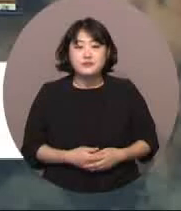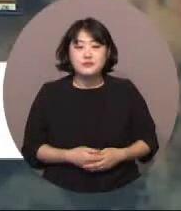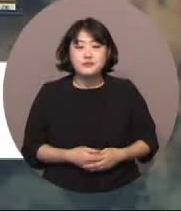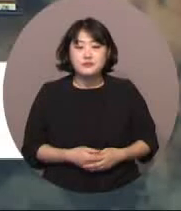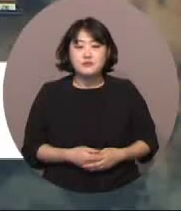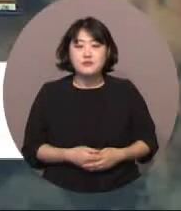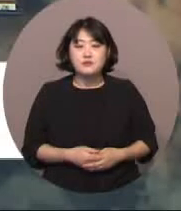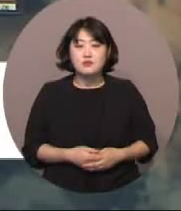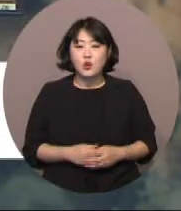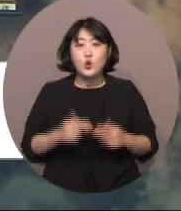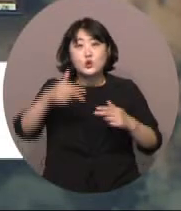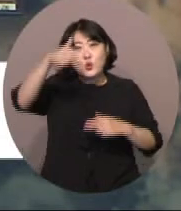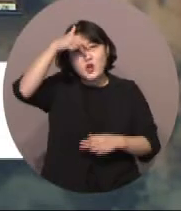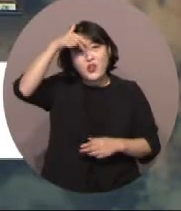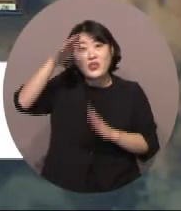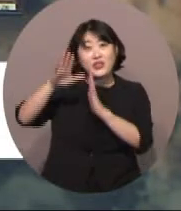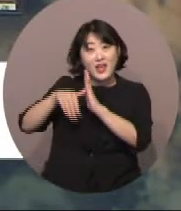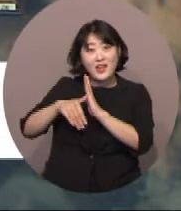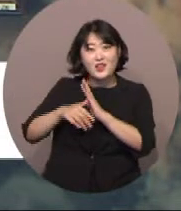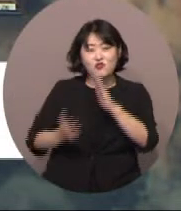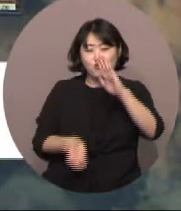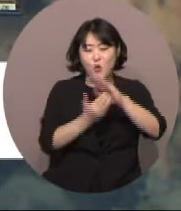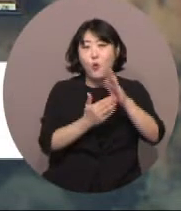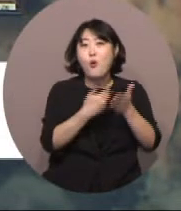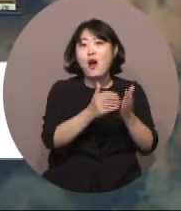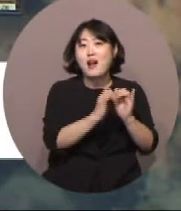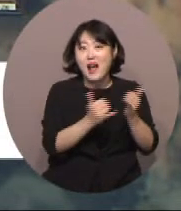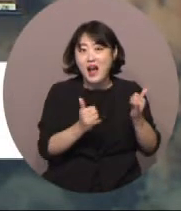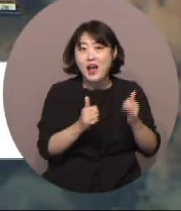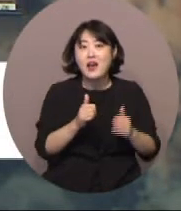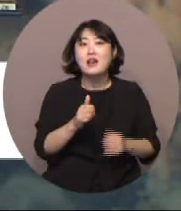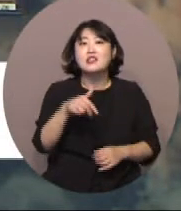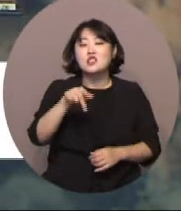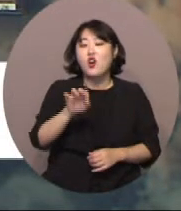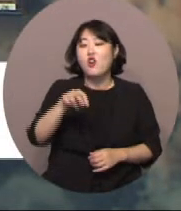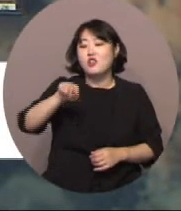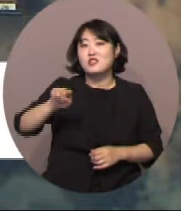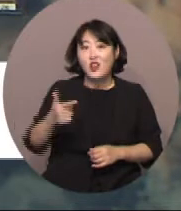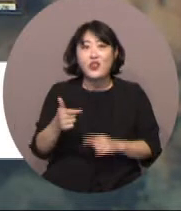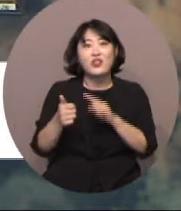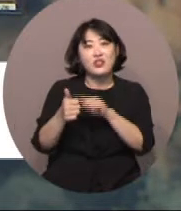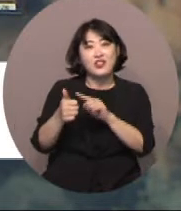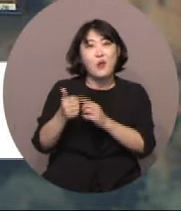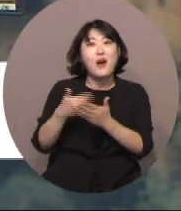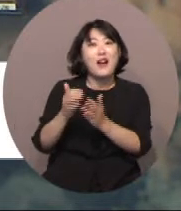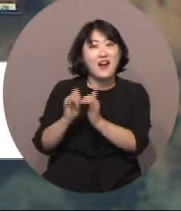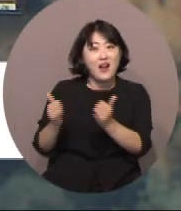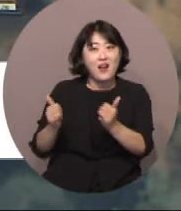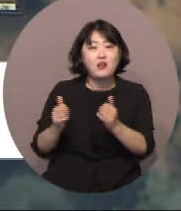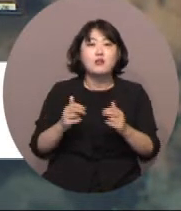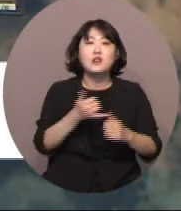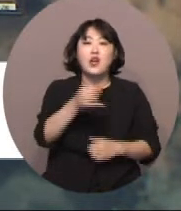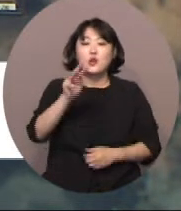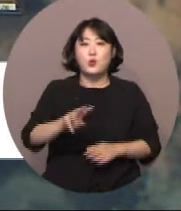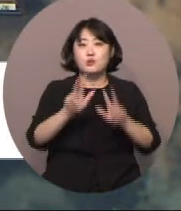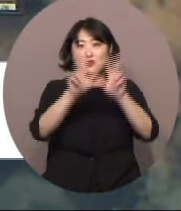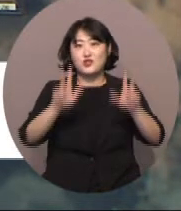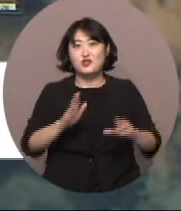조선 최고의 화가이자 산수화의 대가, 겸재 정선이 그린 그림이 세종시에 등장했습니다.